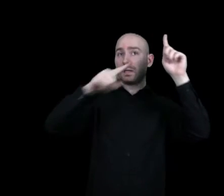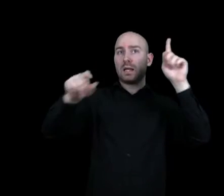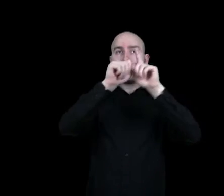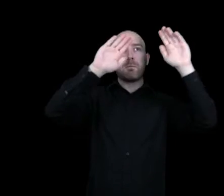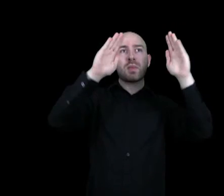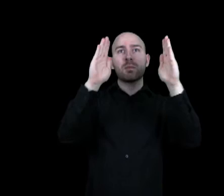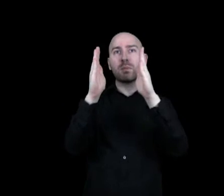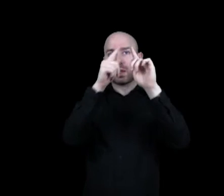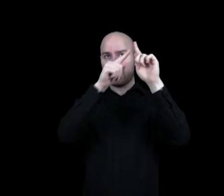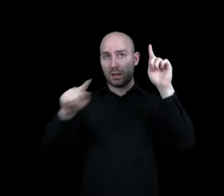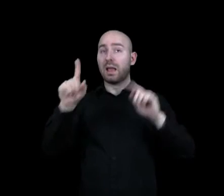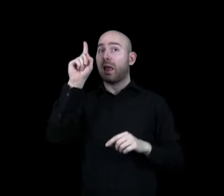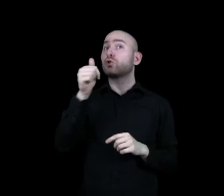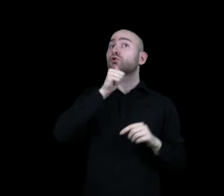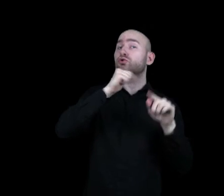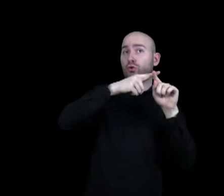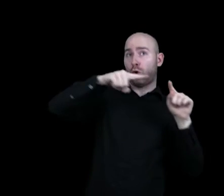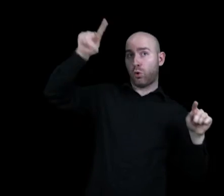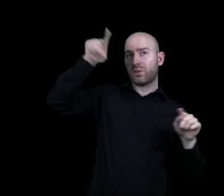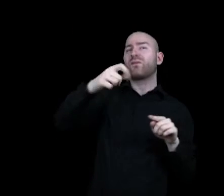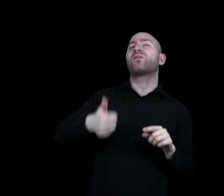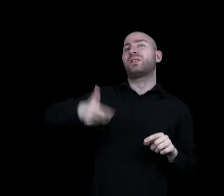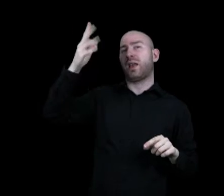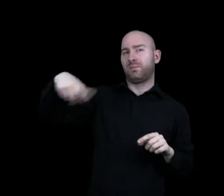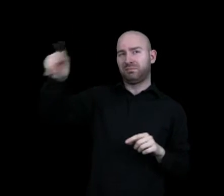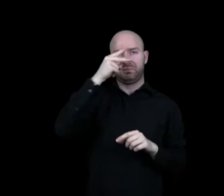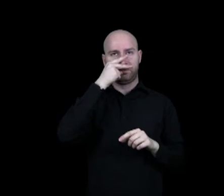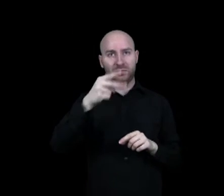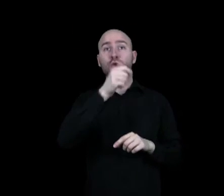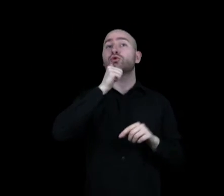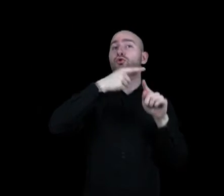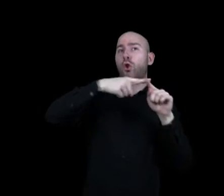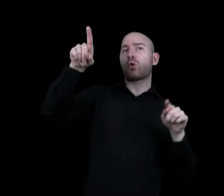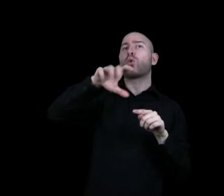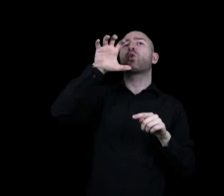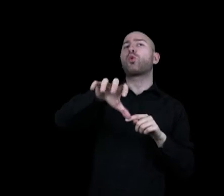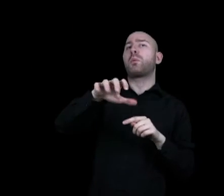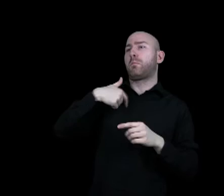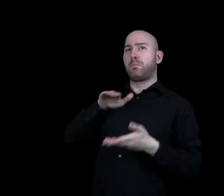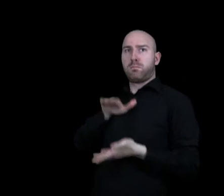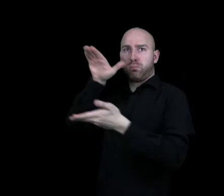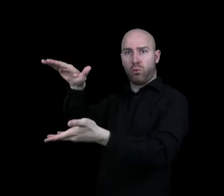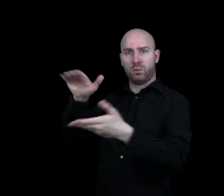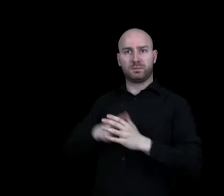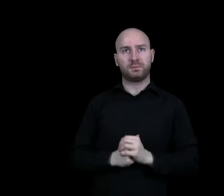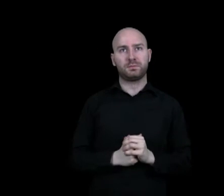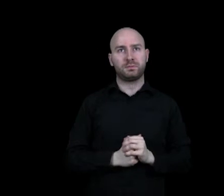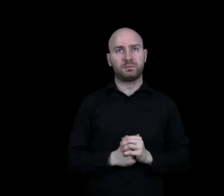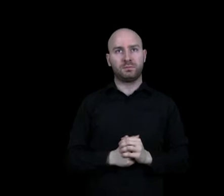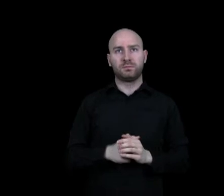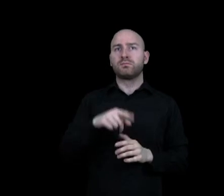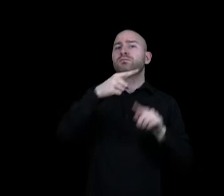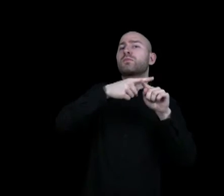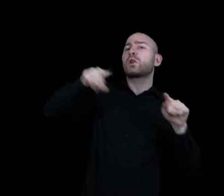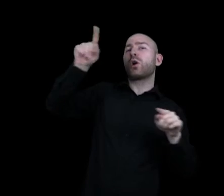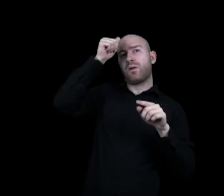Natomiast ta zielona krzywa, widzieliśmy ją już wielokrotnie, to krzywa podaży, którą można traktować jako krzywą